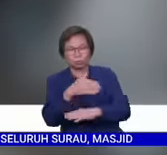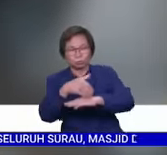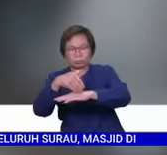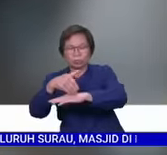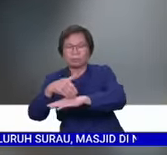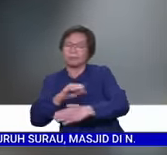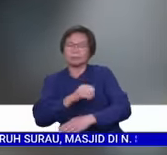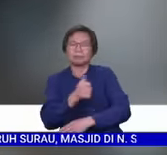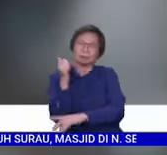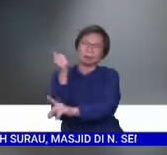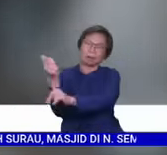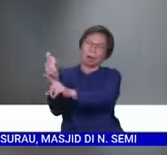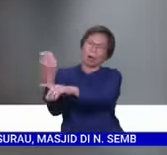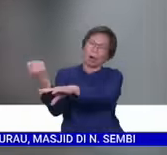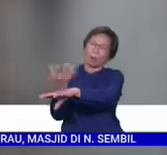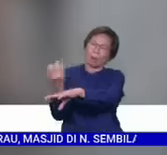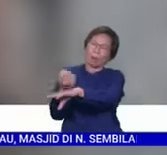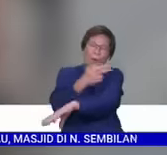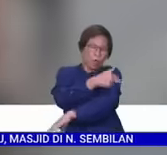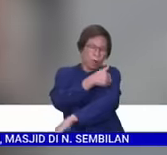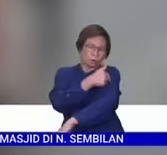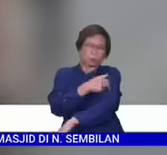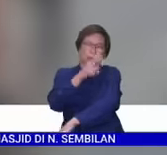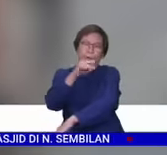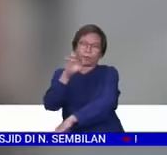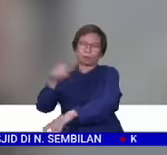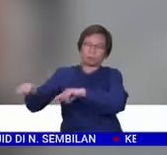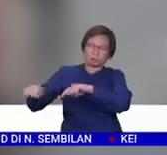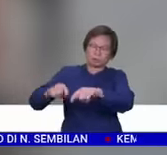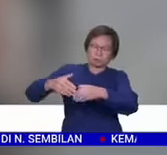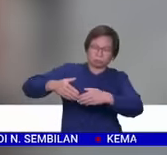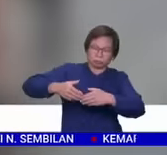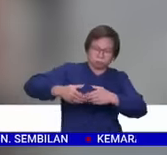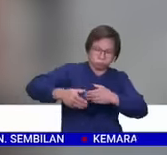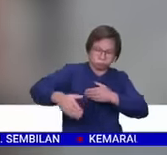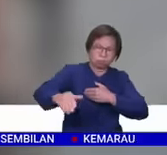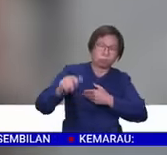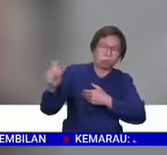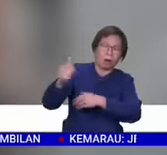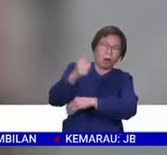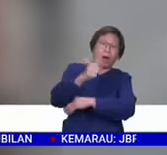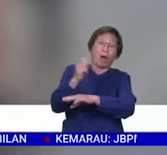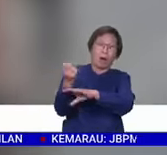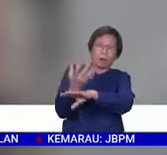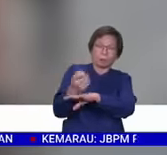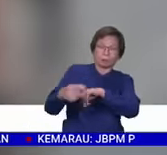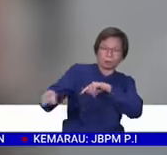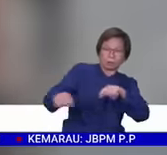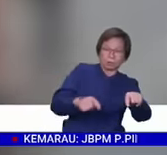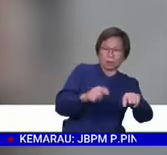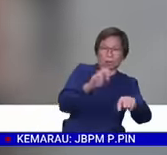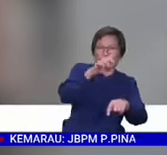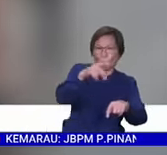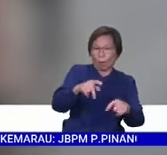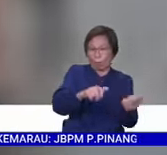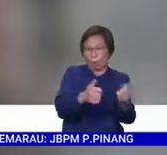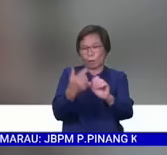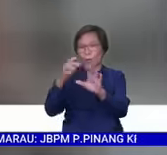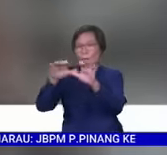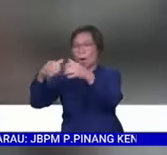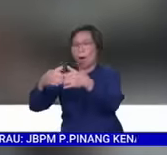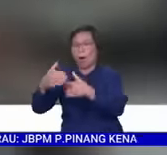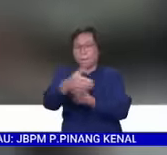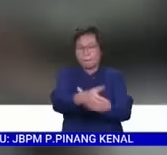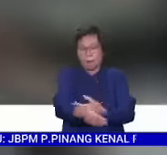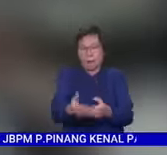diserahkan kepada pasukan emblem Hospital Miri untuk tindakan selanjutnya menurut beliau tindakan operasi oleh pasukan